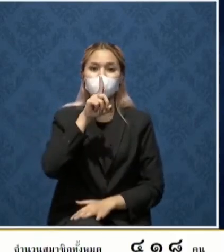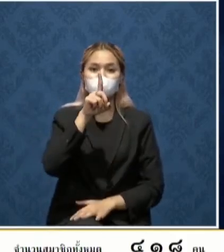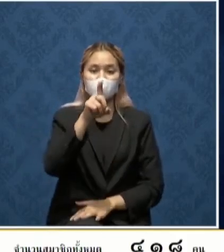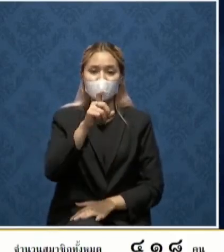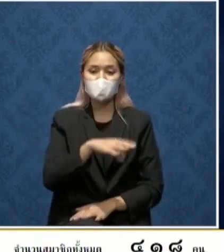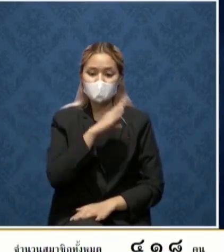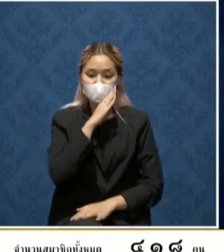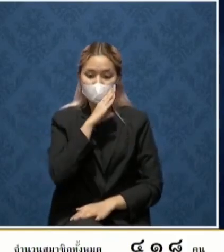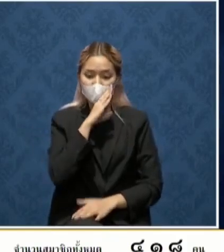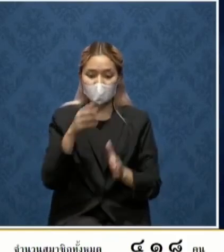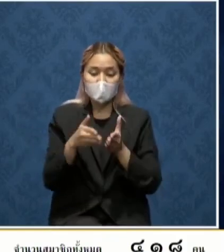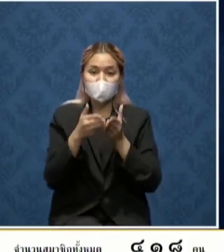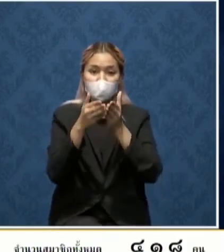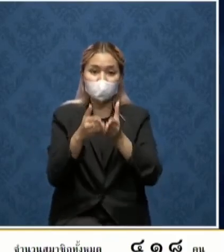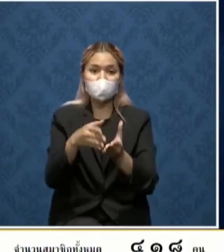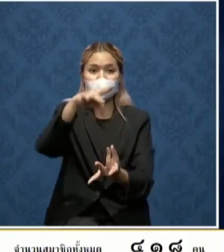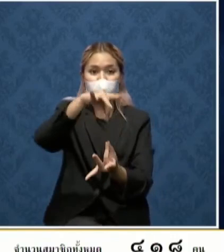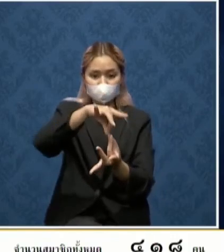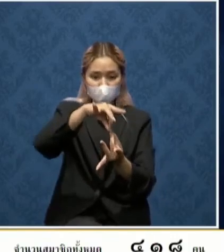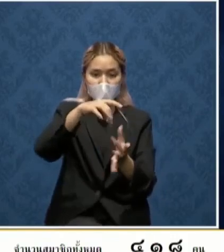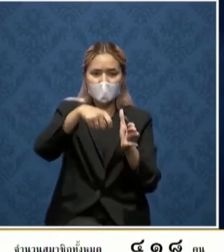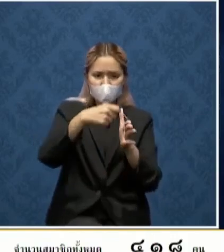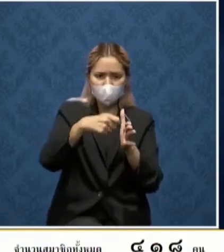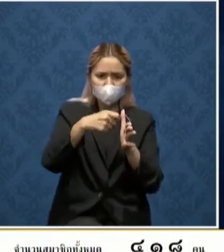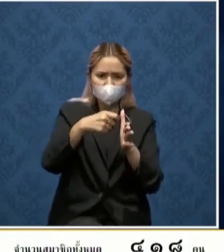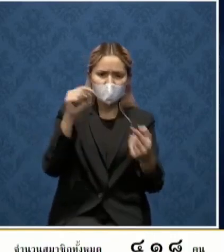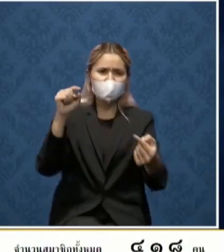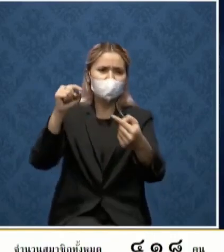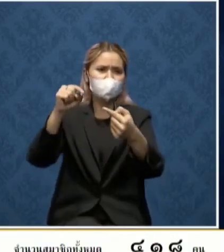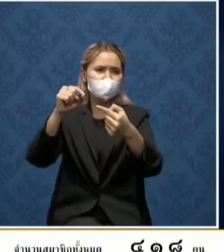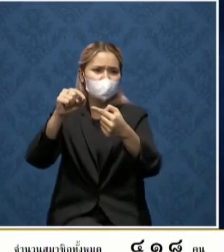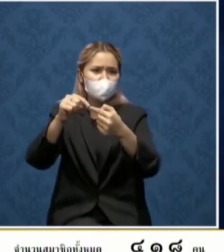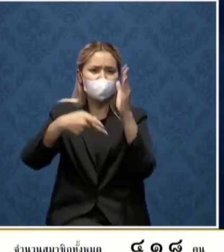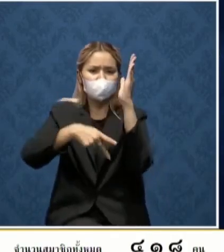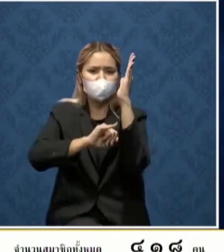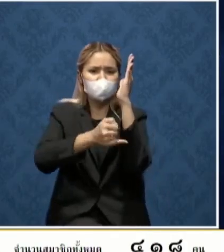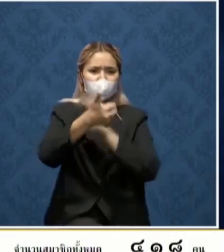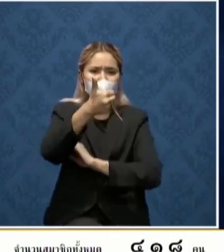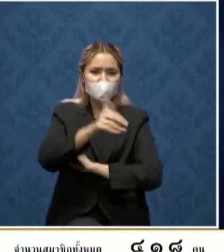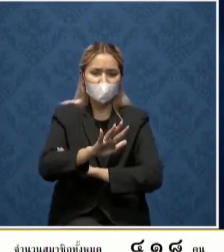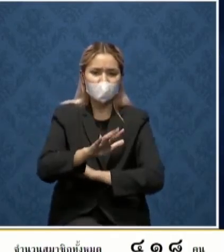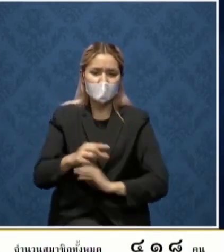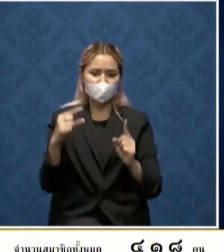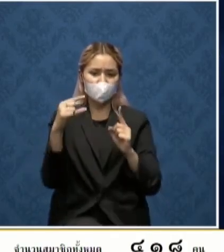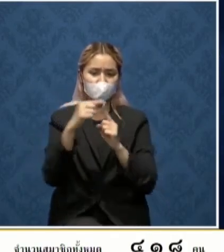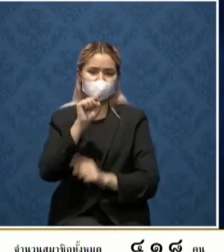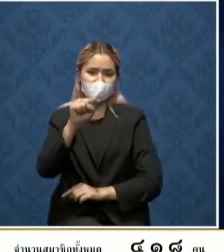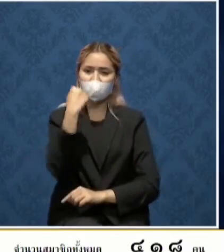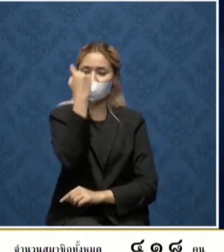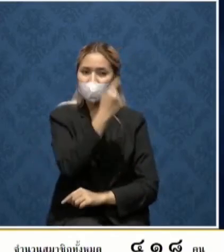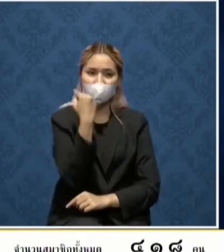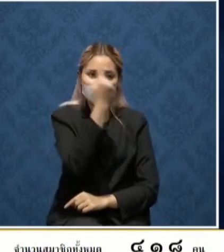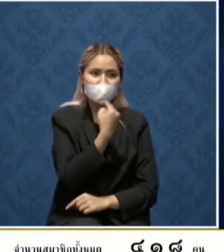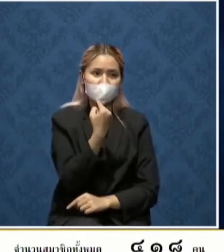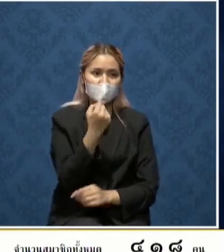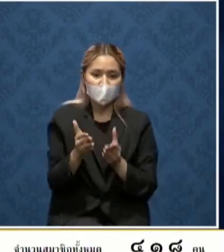เลอหวงสุขทัย จึงไม่เข้าเทียบทาที่ท่าเหอบางสภาลตกลงแล้ว เป็นคำสั่งองผู้มคปัญชาการที่ไหนที่สั่